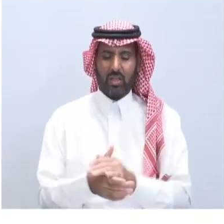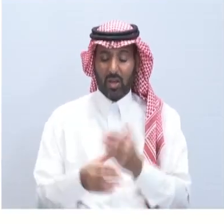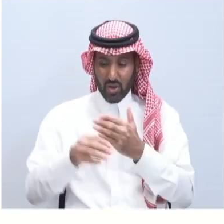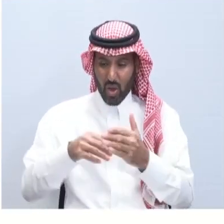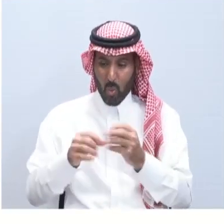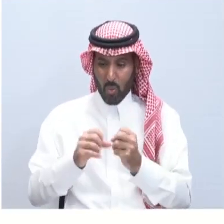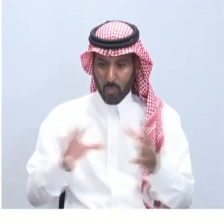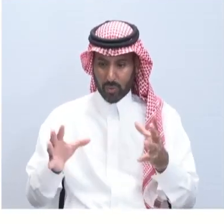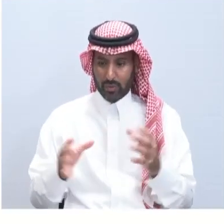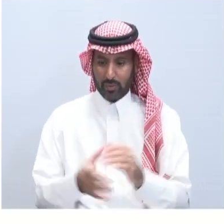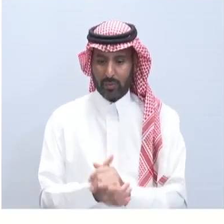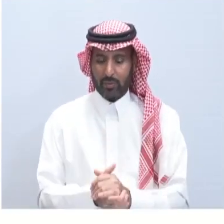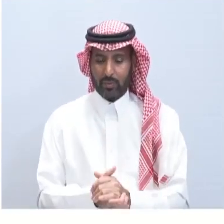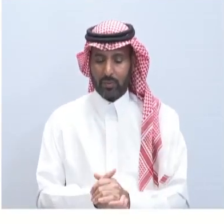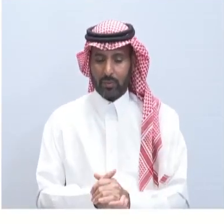النووي